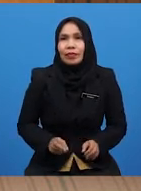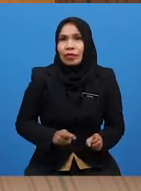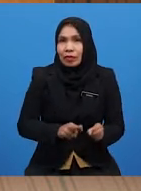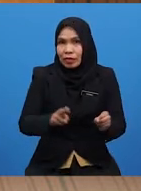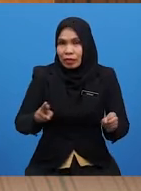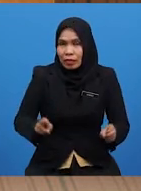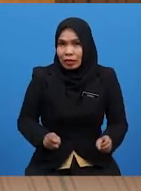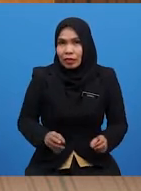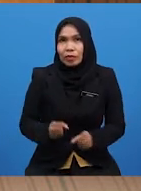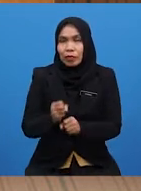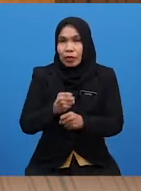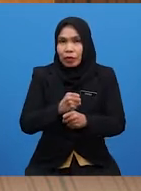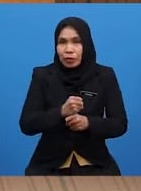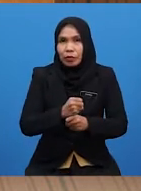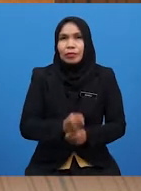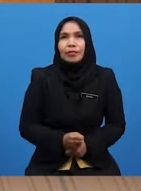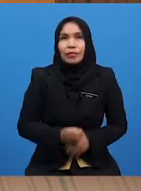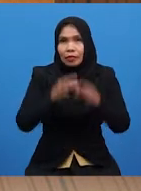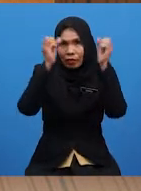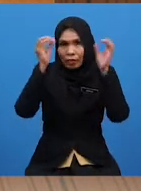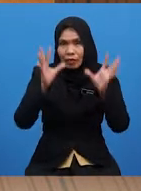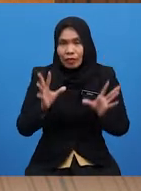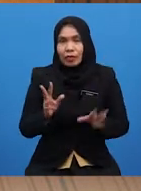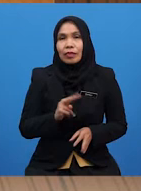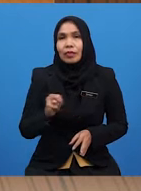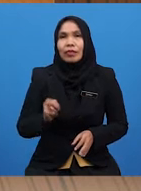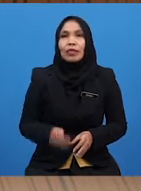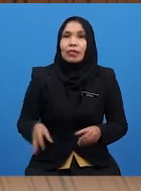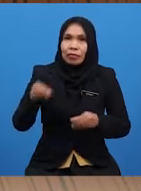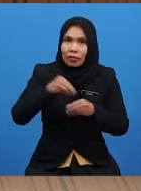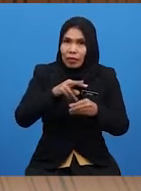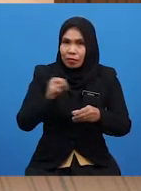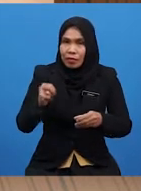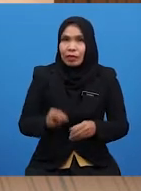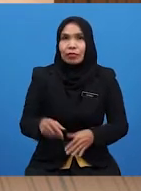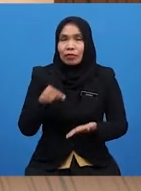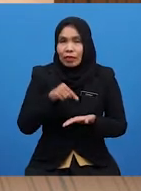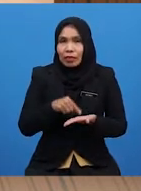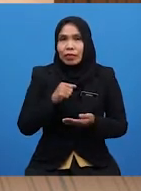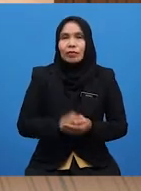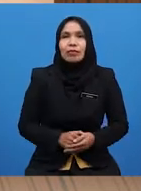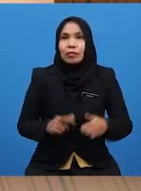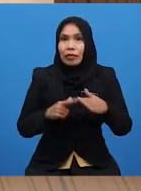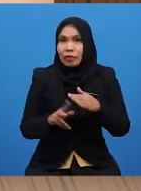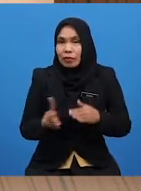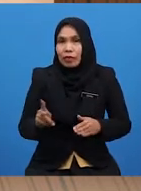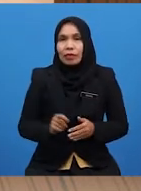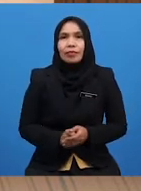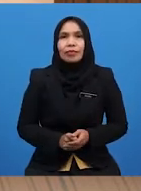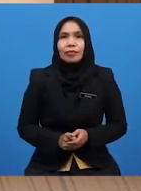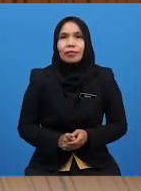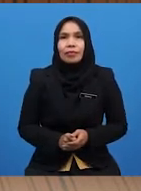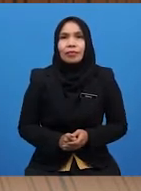akan melibatkan seni menghias dan menyusun atau ruang bahagian dalam kediaman